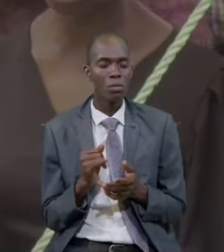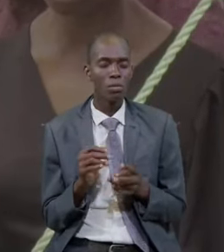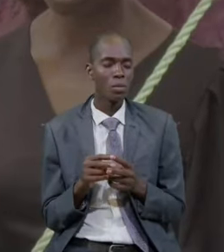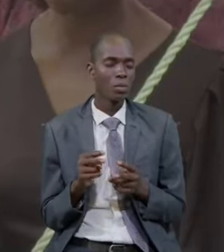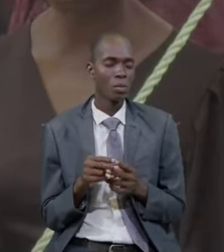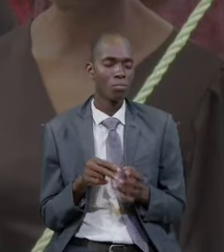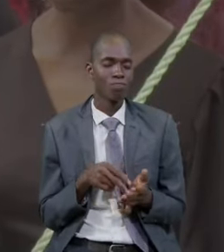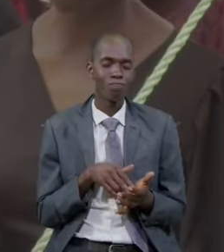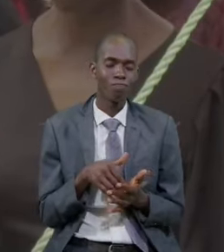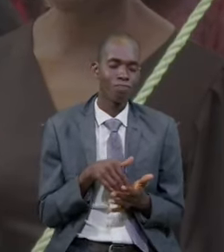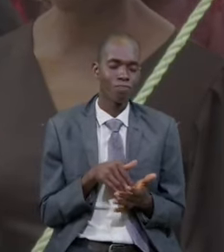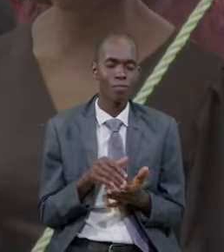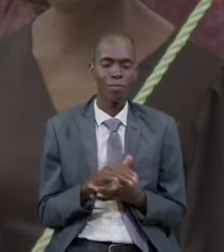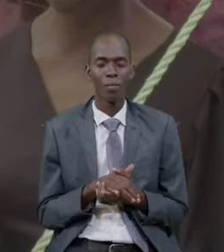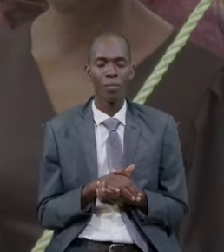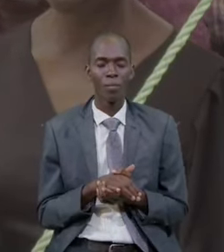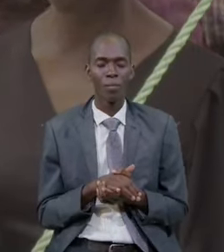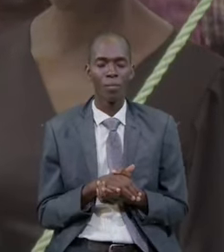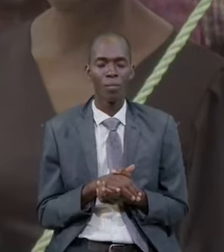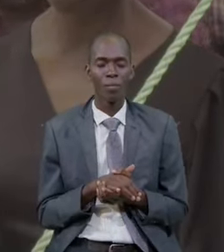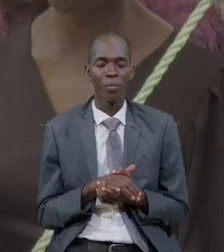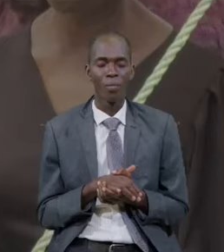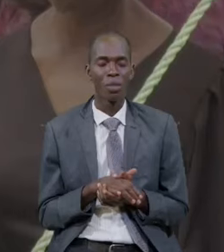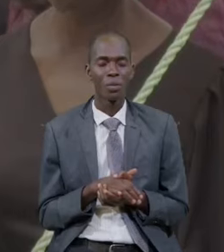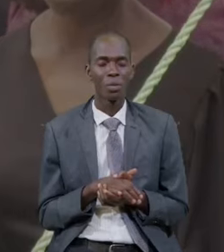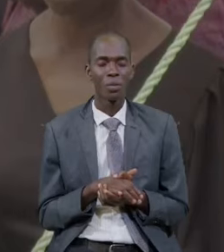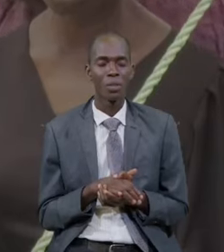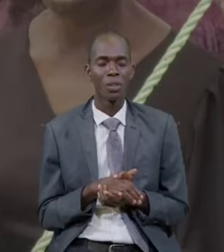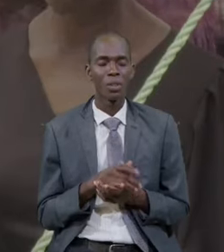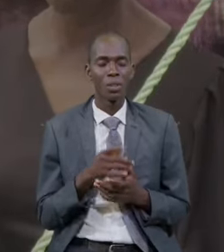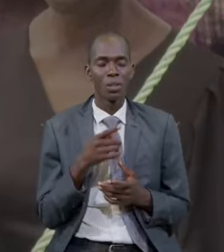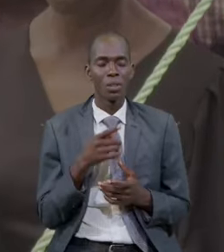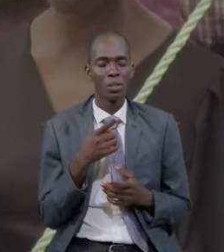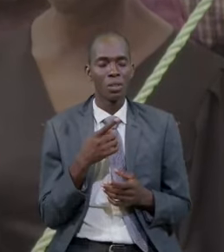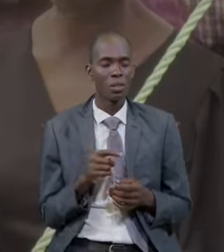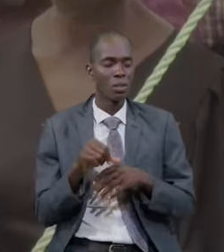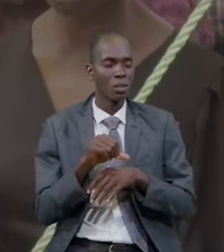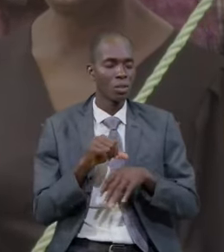L'onction